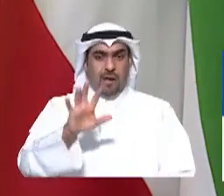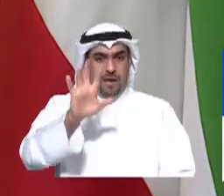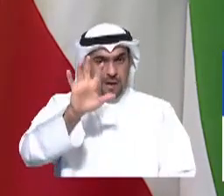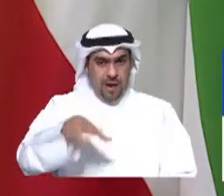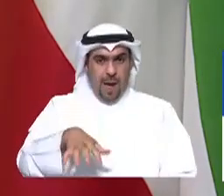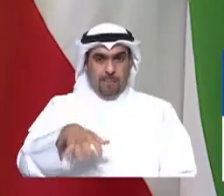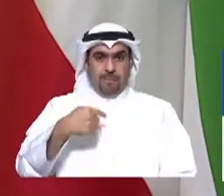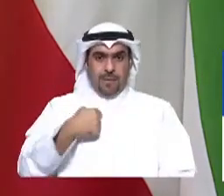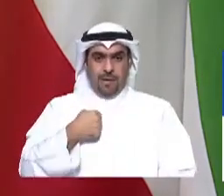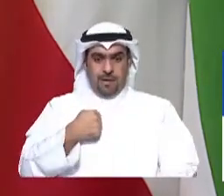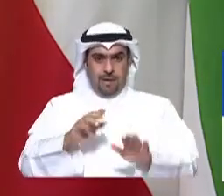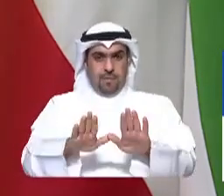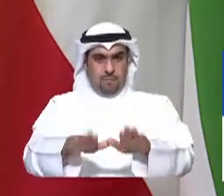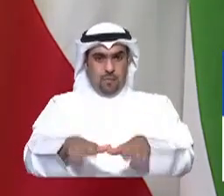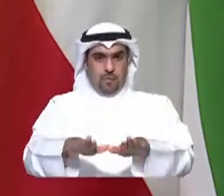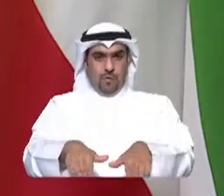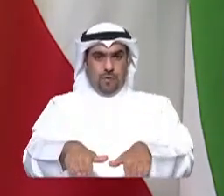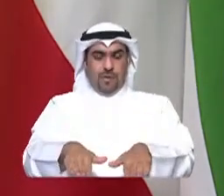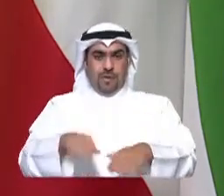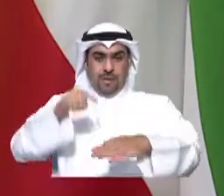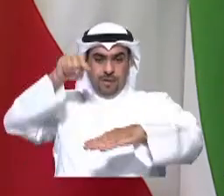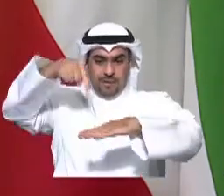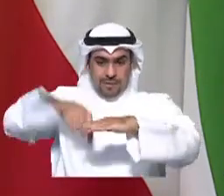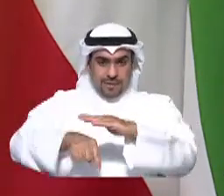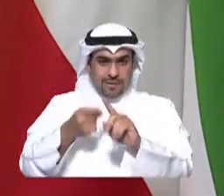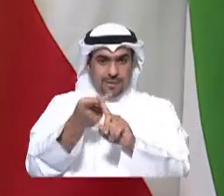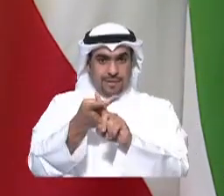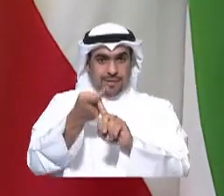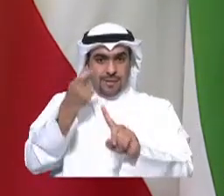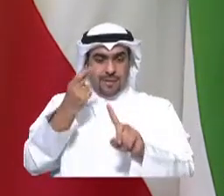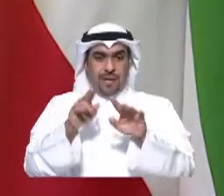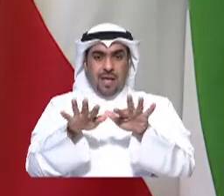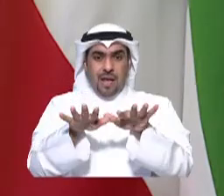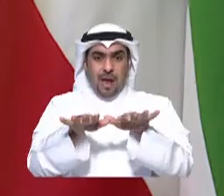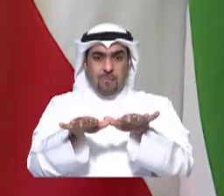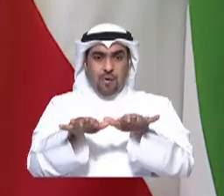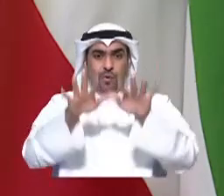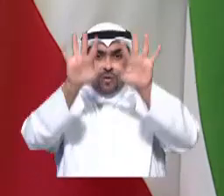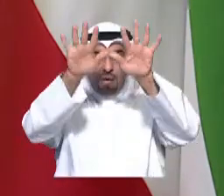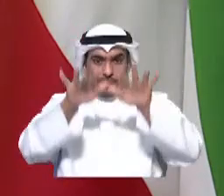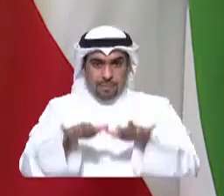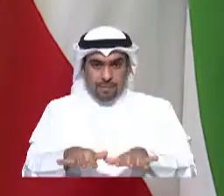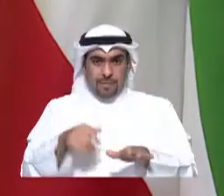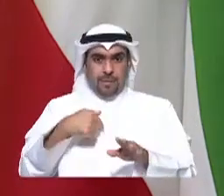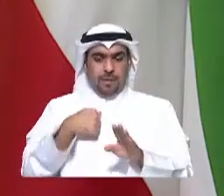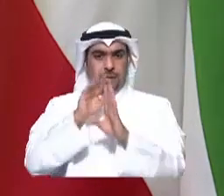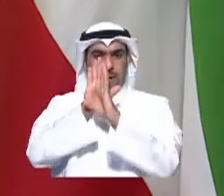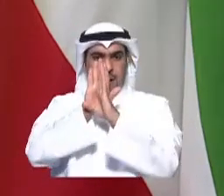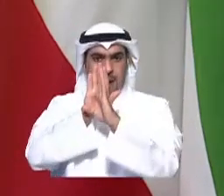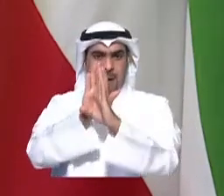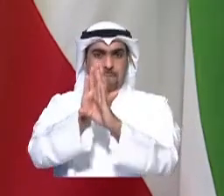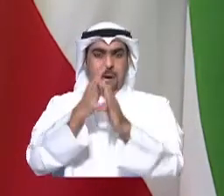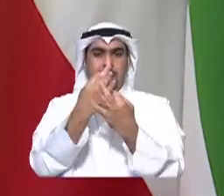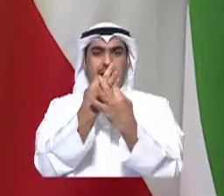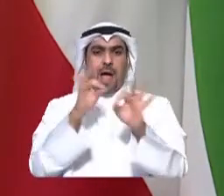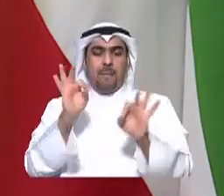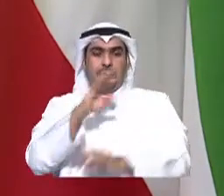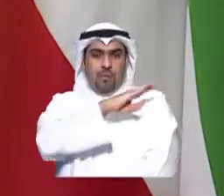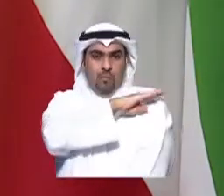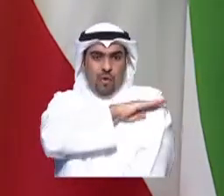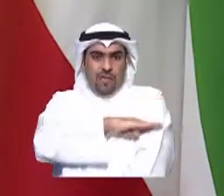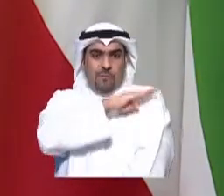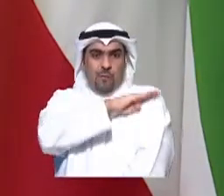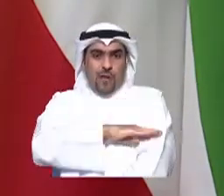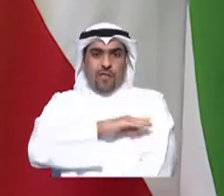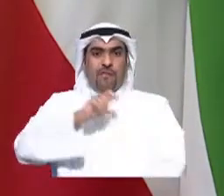كويتية، من مدير المركز إلى رؤساء الأقسام إلى الموظفين، كلنا كوادر كويتية مؤهلة